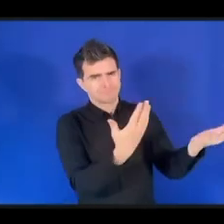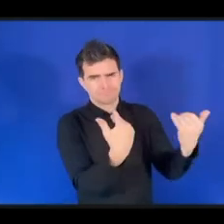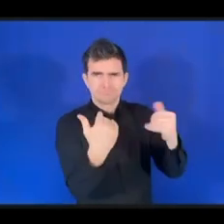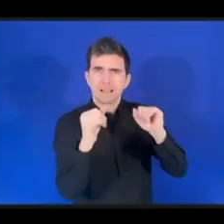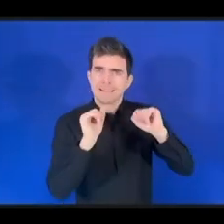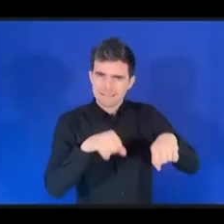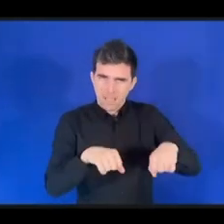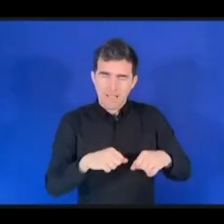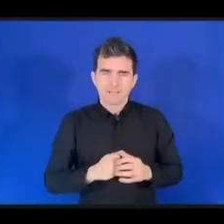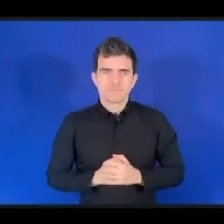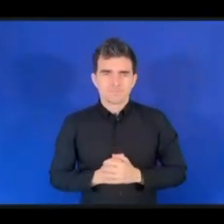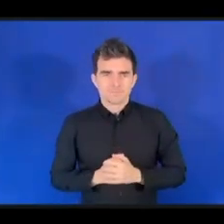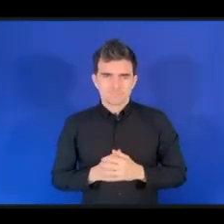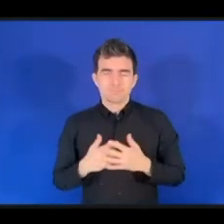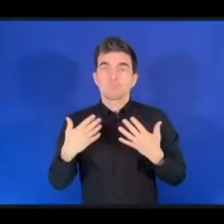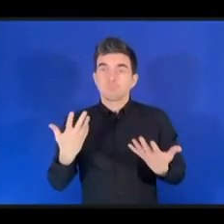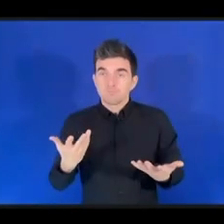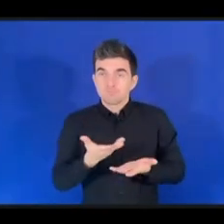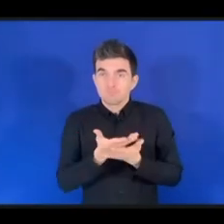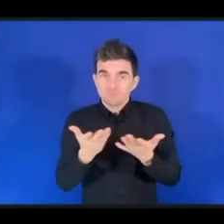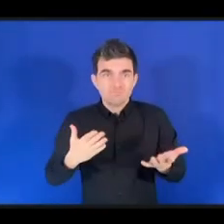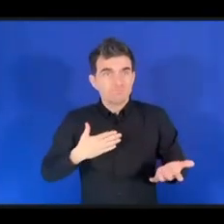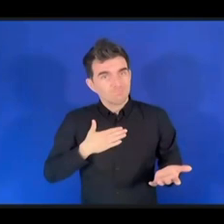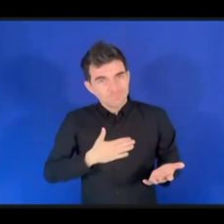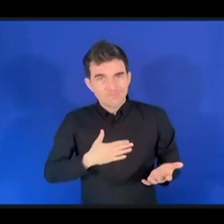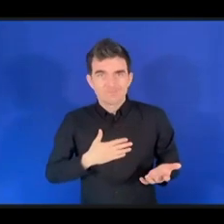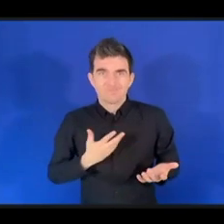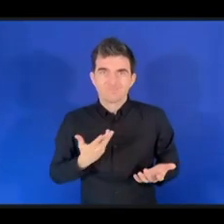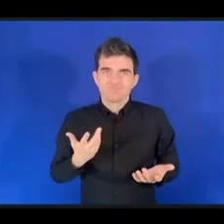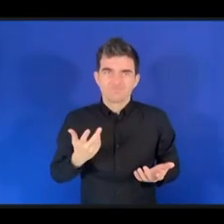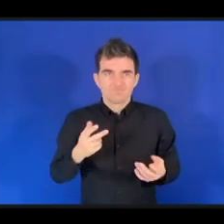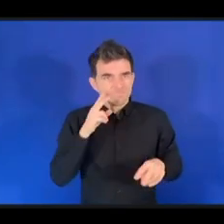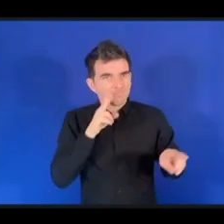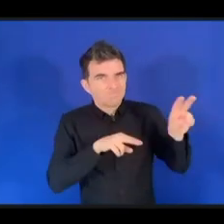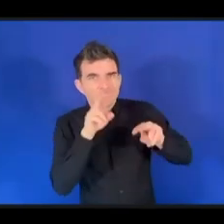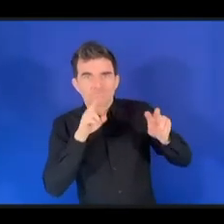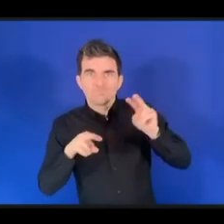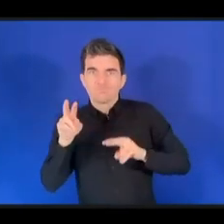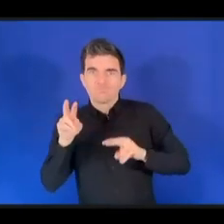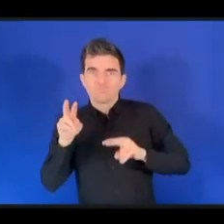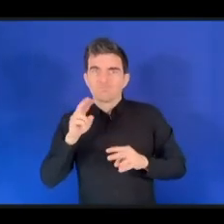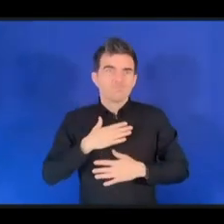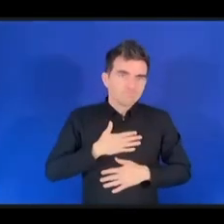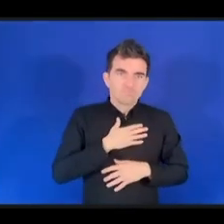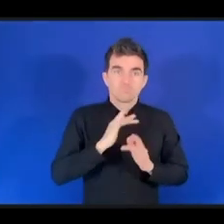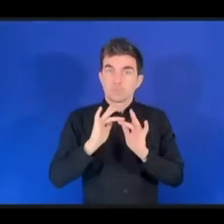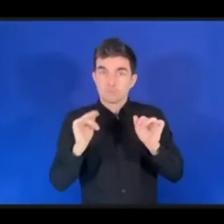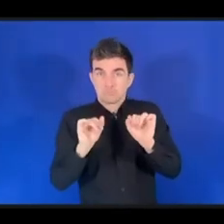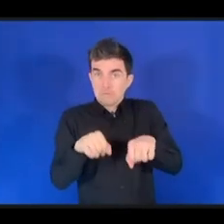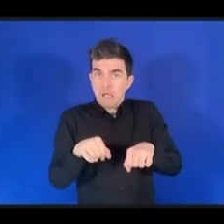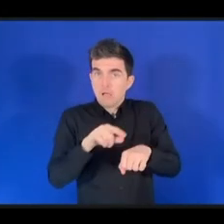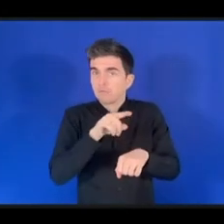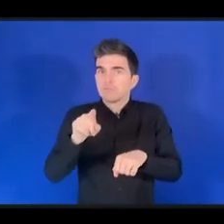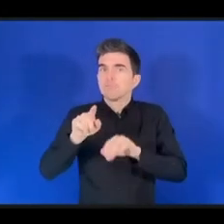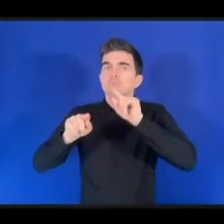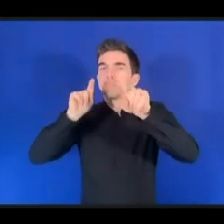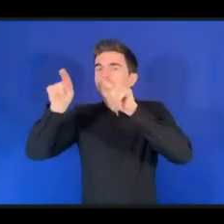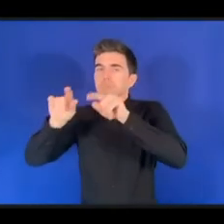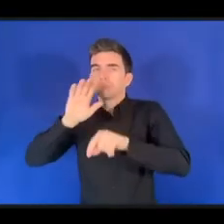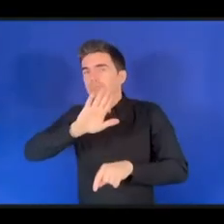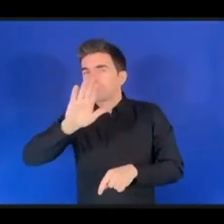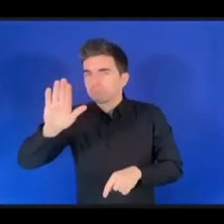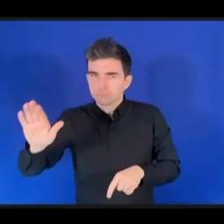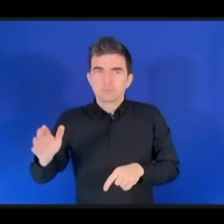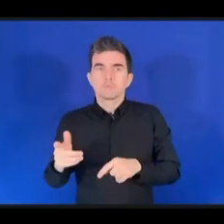et vous pouvez découvrir Kyoto grâce à l'Internet donc une fois que vous serez rentré chez vous continuez de